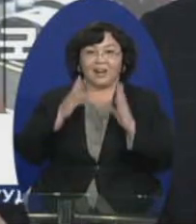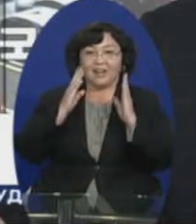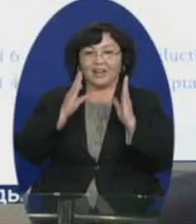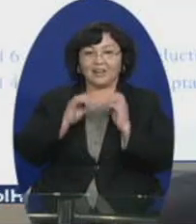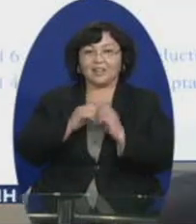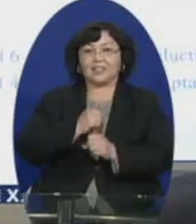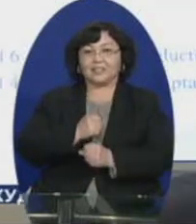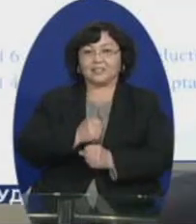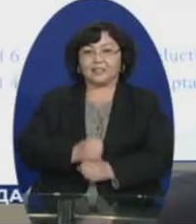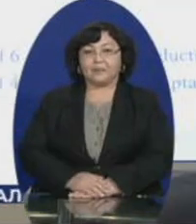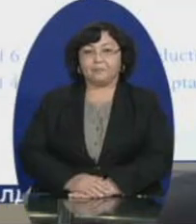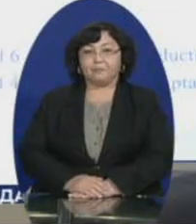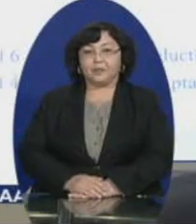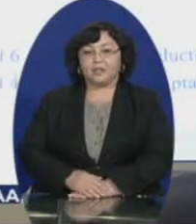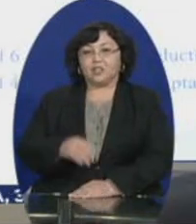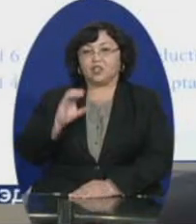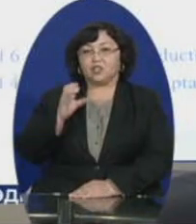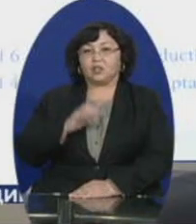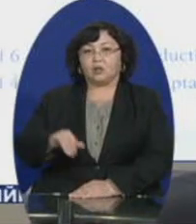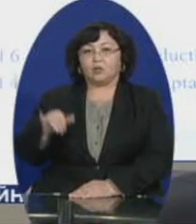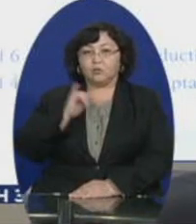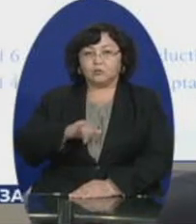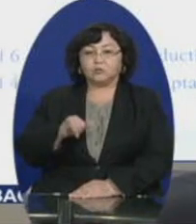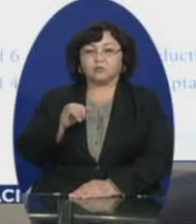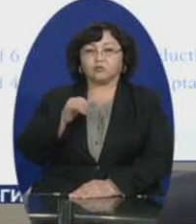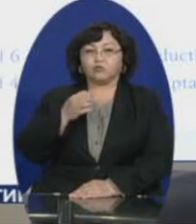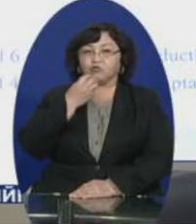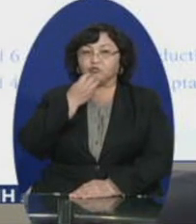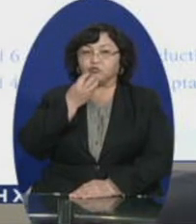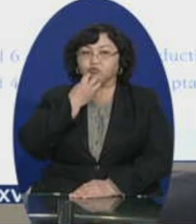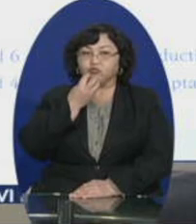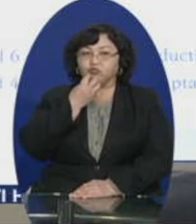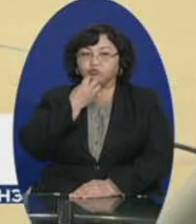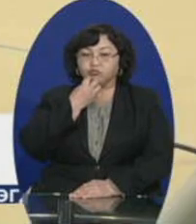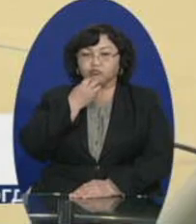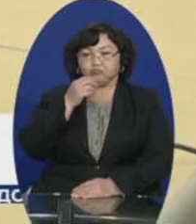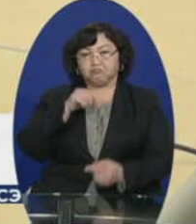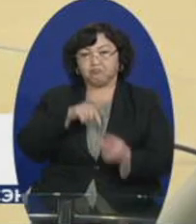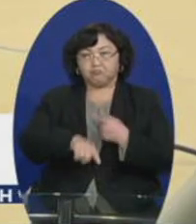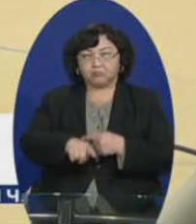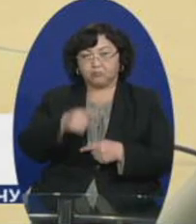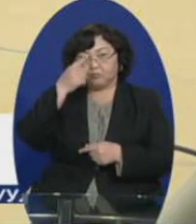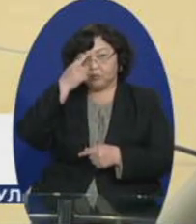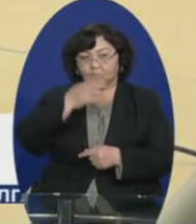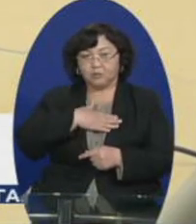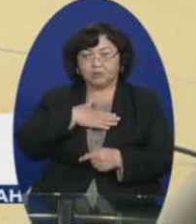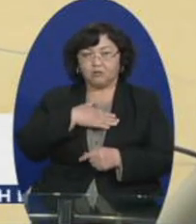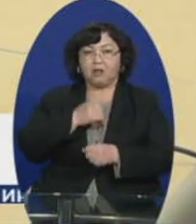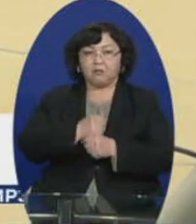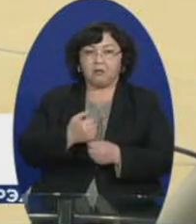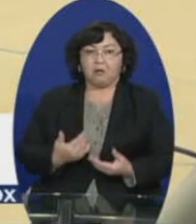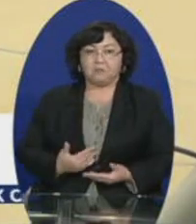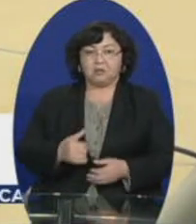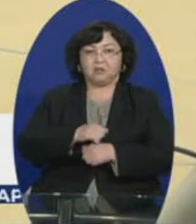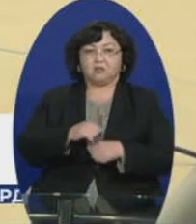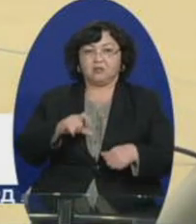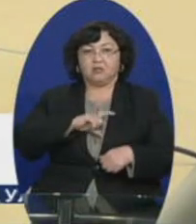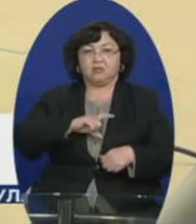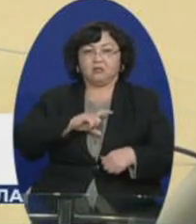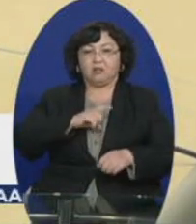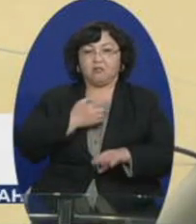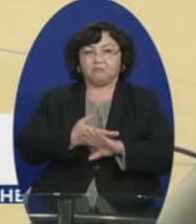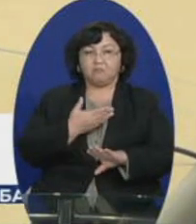анхаарах хэрэгтэй. Бүгд найрамдах Солонгос улсад тэр дундаа Сөүл хотод ажиллаж амьдарч байгаа Монгол иргэдийнхээ эрх ашгийг хамгаалах үүн дээр Улаанбаатарын